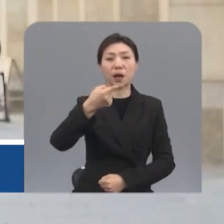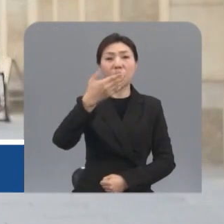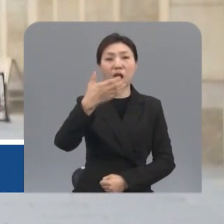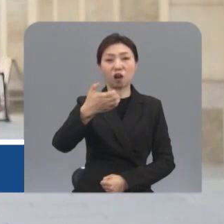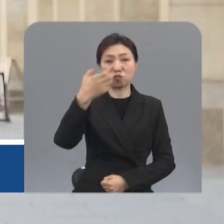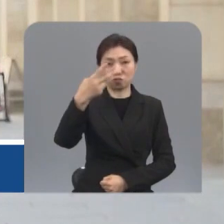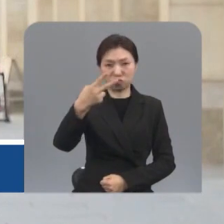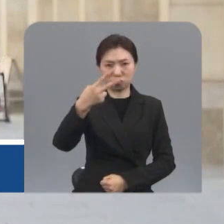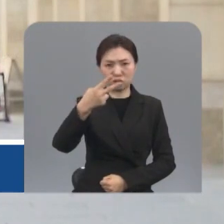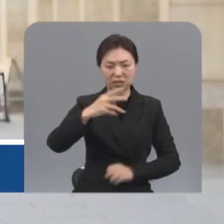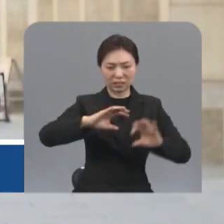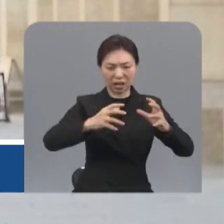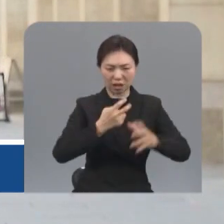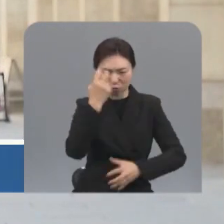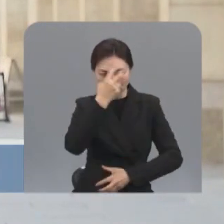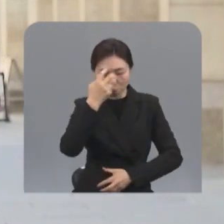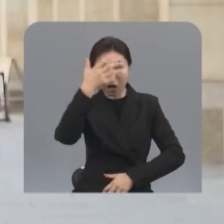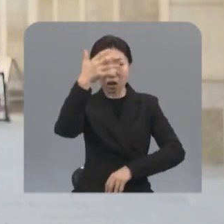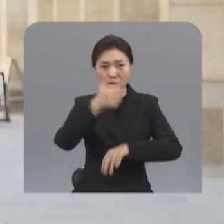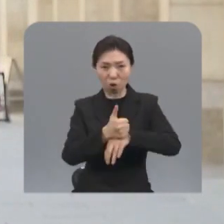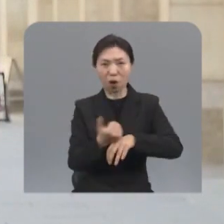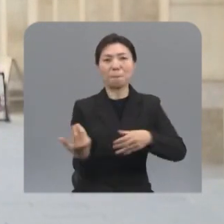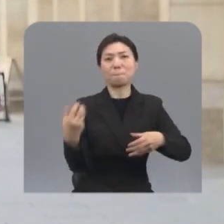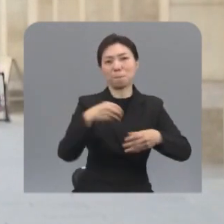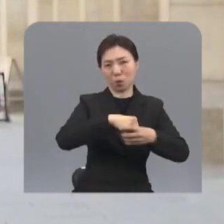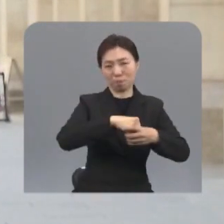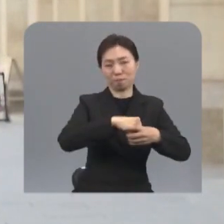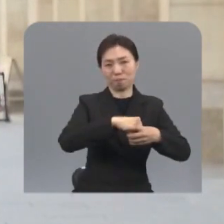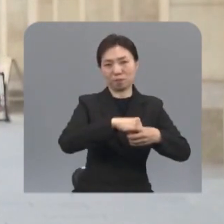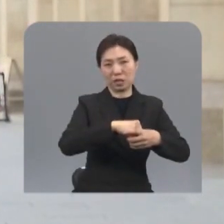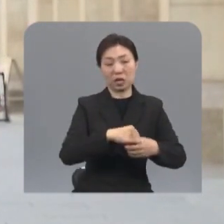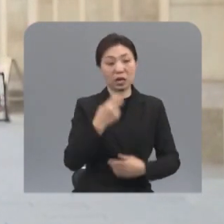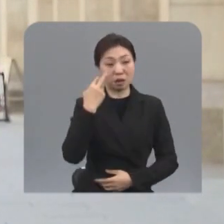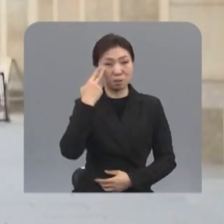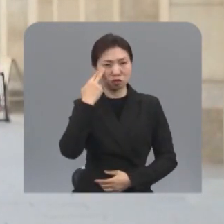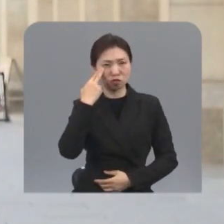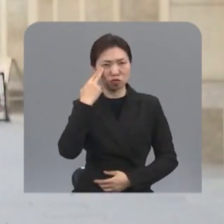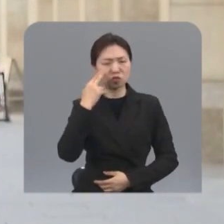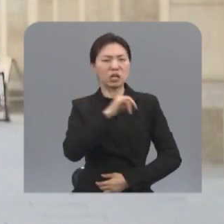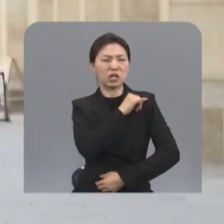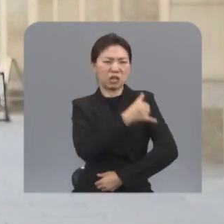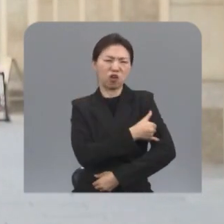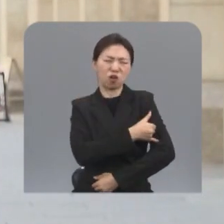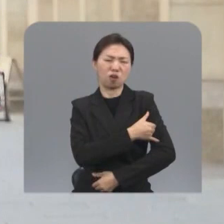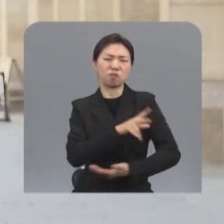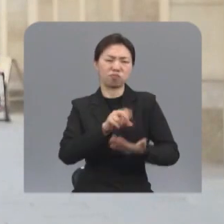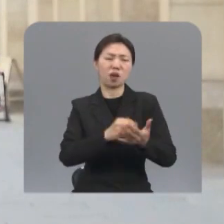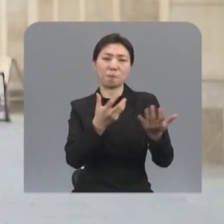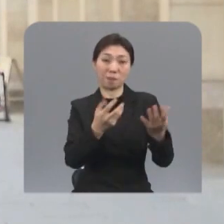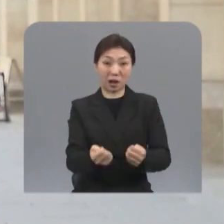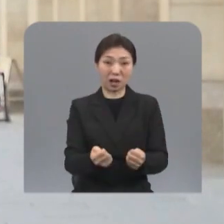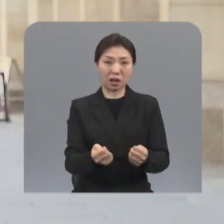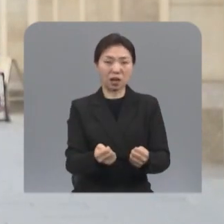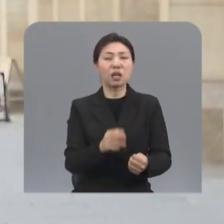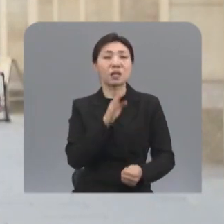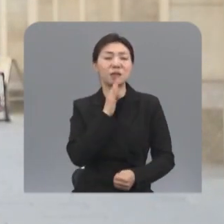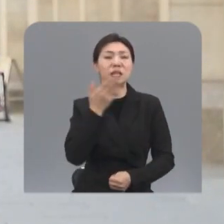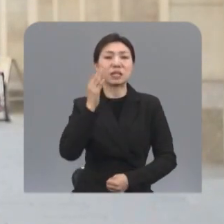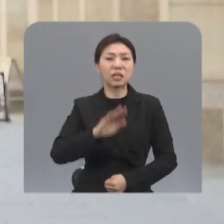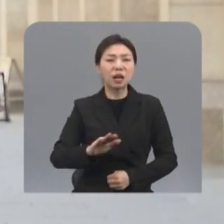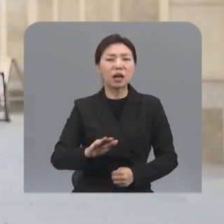미 국무장관은 미국도 인권 문제에서 자유롭지 않다, 이를 외면하지 않고 해결하려는 의지가 민주주의